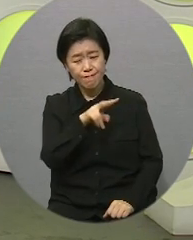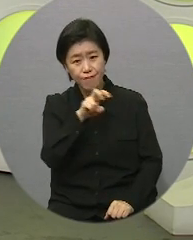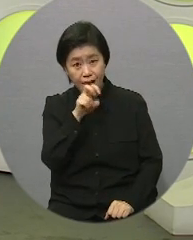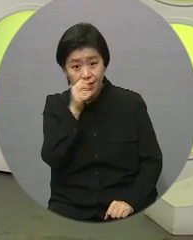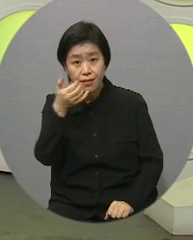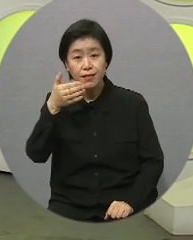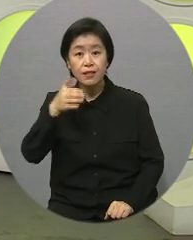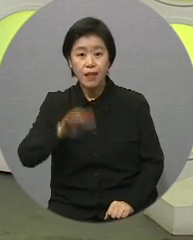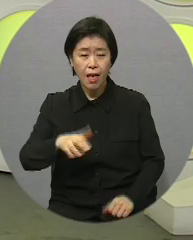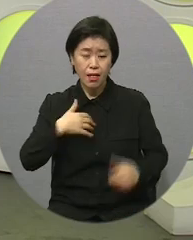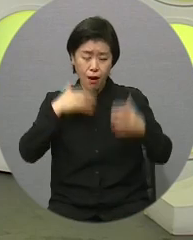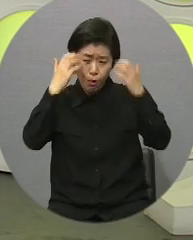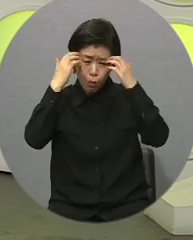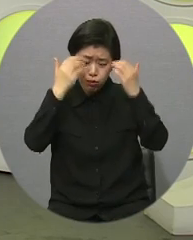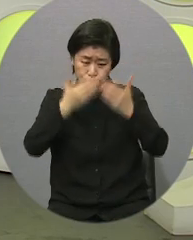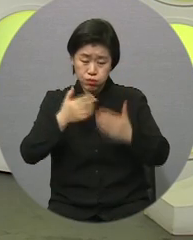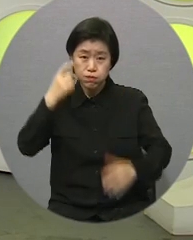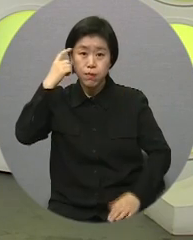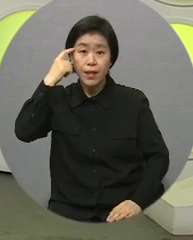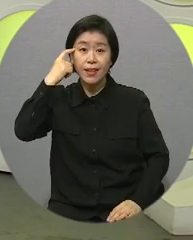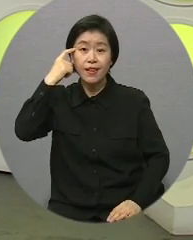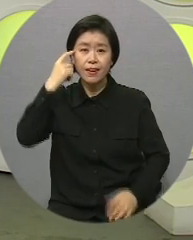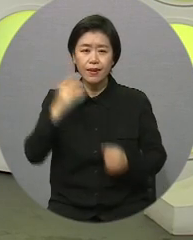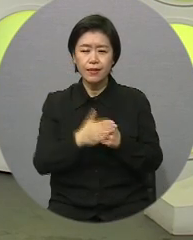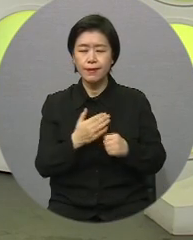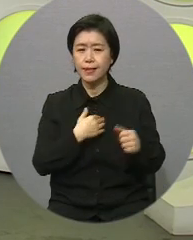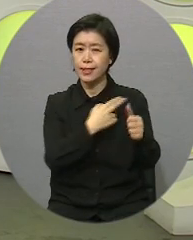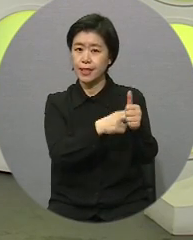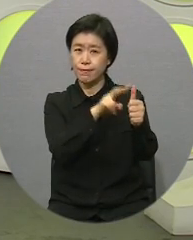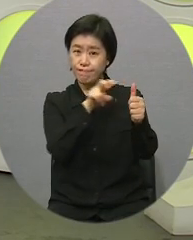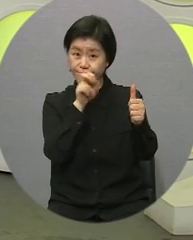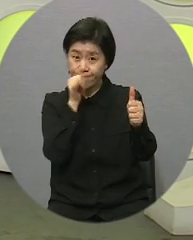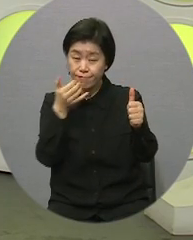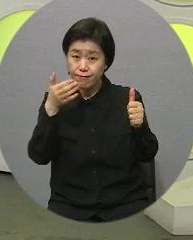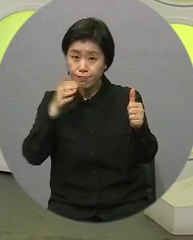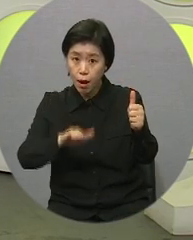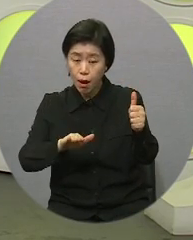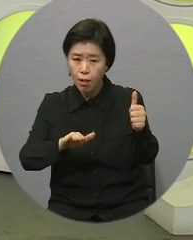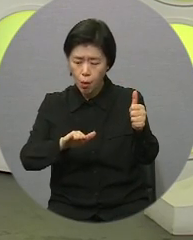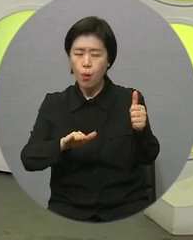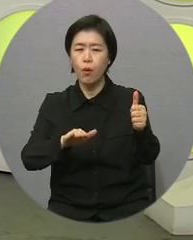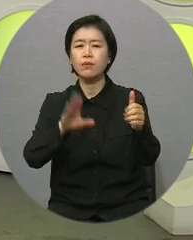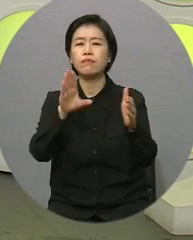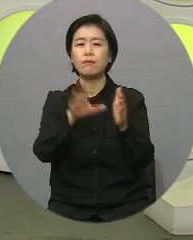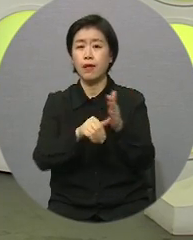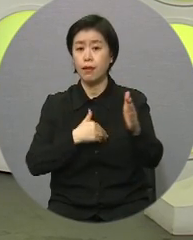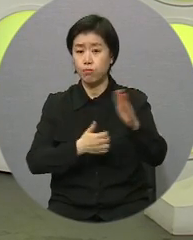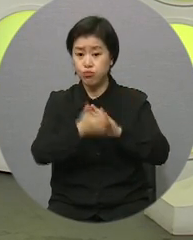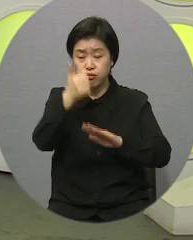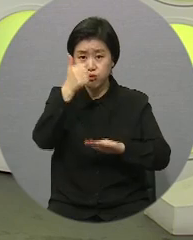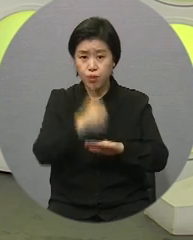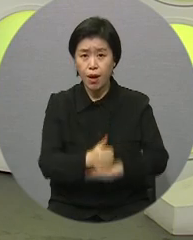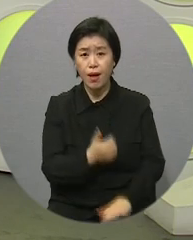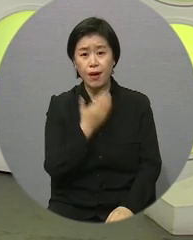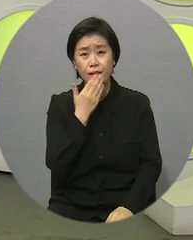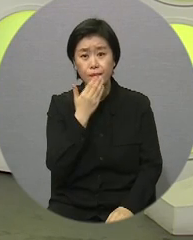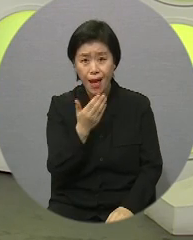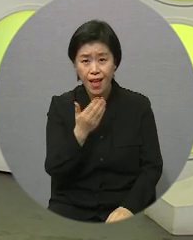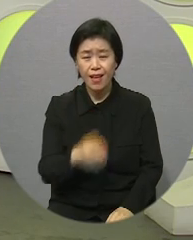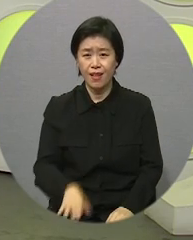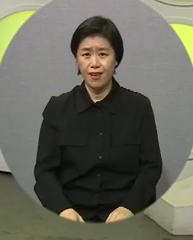우리를 고생시킨고 해서 그 고생이 아니고 우리는 진짜이 여기서 우리 많은 분들이 다